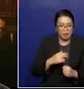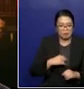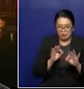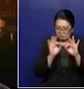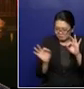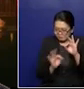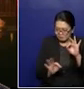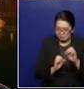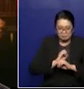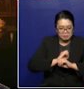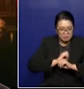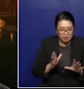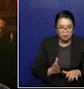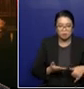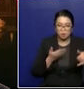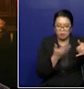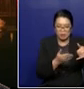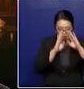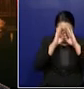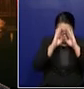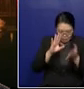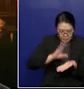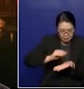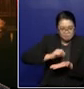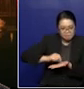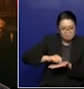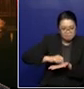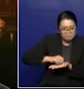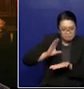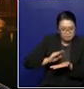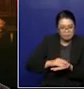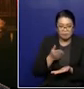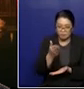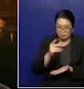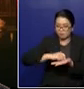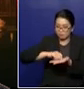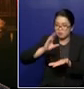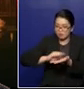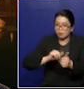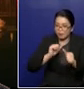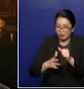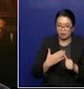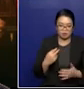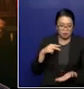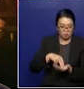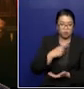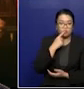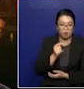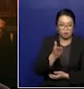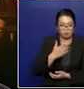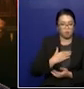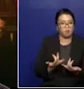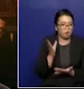ที่สุดนะผมเห็นพลเอกประยุทธ์ตั้งใจฟังนั่งจดยิกจดให้ทันนะฮะระยับลุกขึ้นมาตอบเดี๋ยวผมจะดูท่านตอบไงฮะ